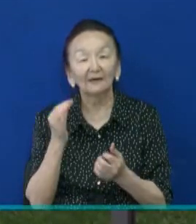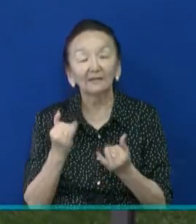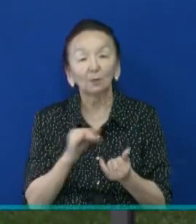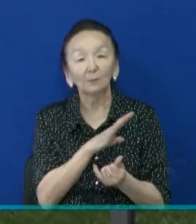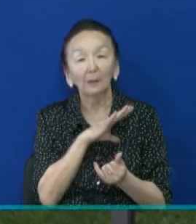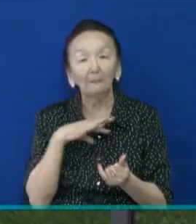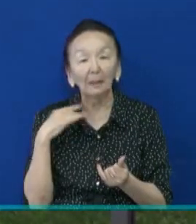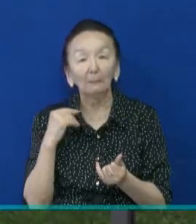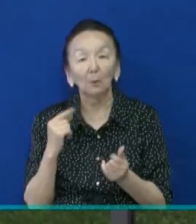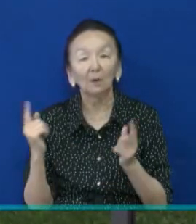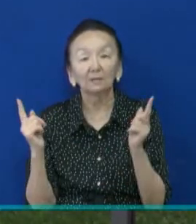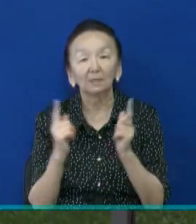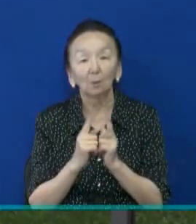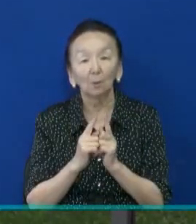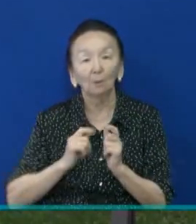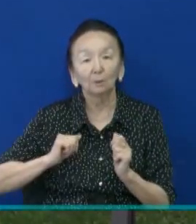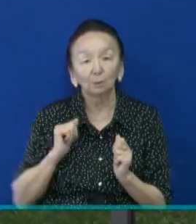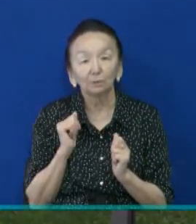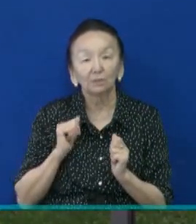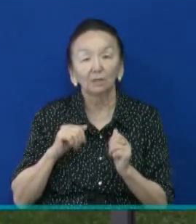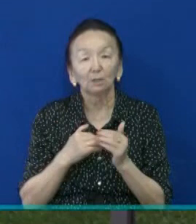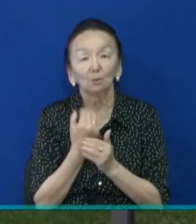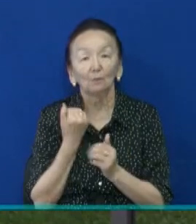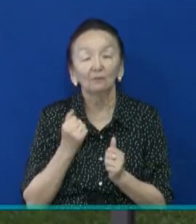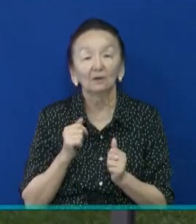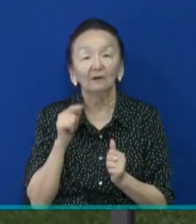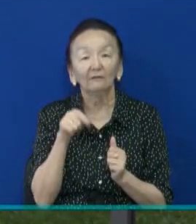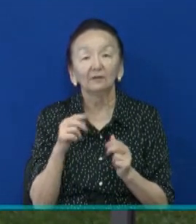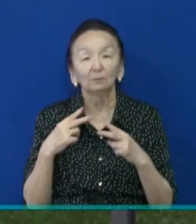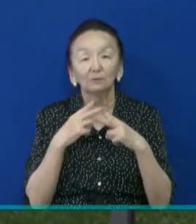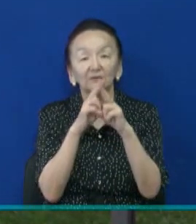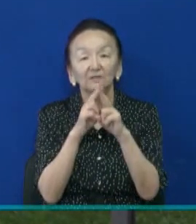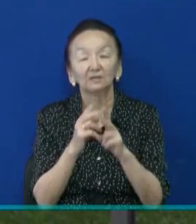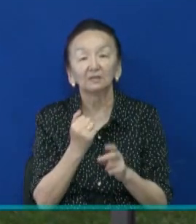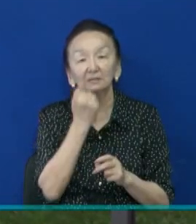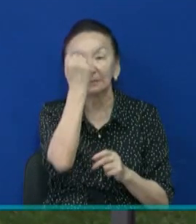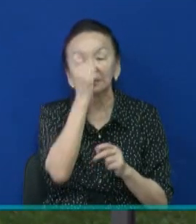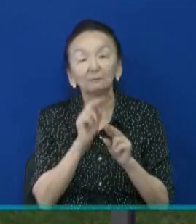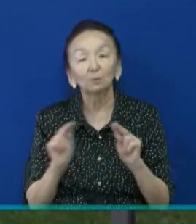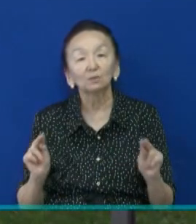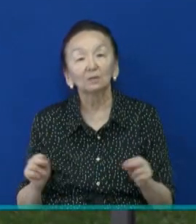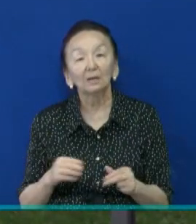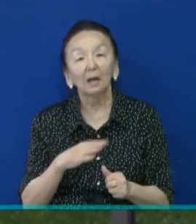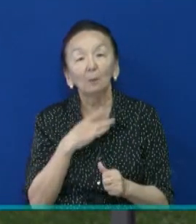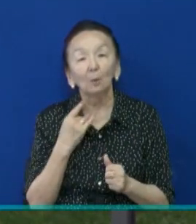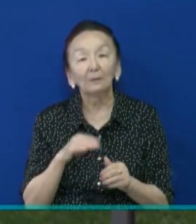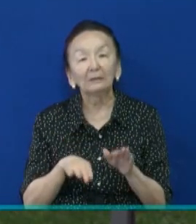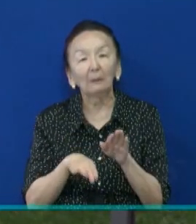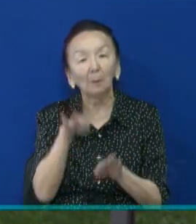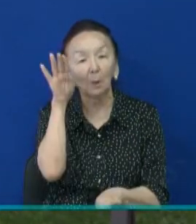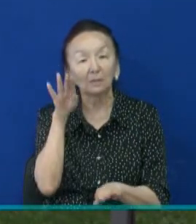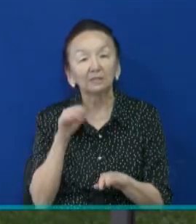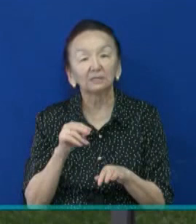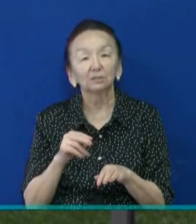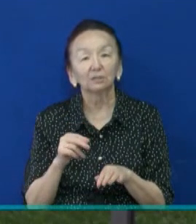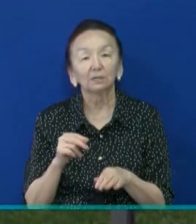было много новых знакомств. Я нашел много новых друзей в этом учебном заведении. Благодаря учебе я добился многих успехов, принимал